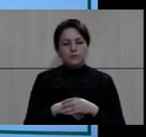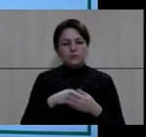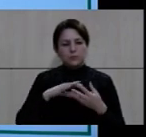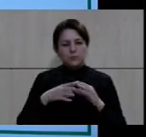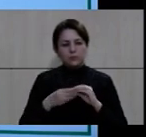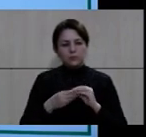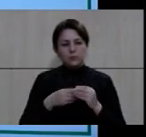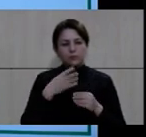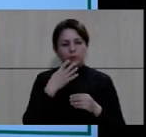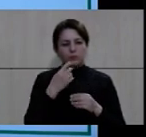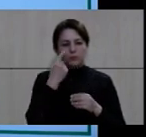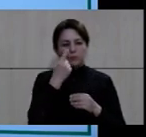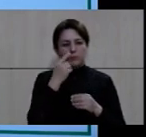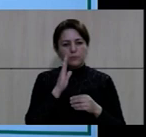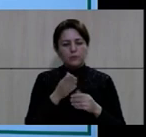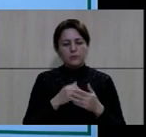Natija 4 dan 1.